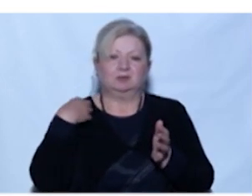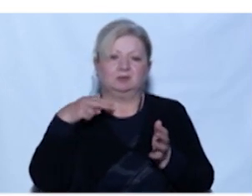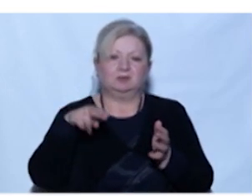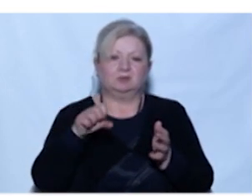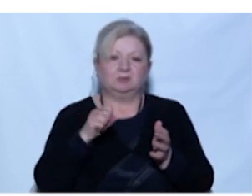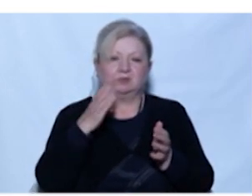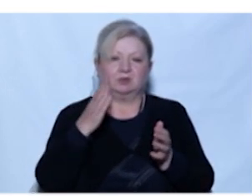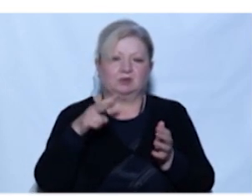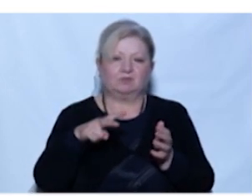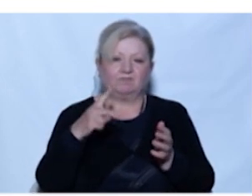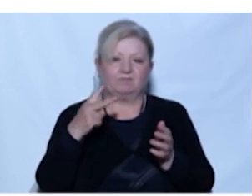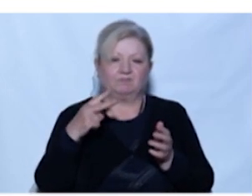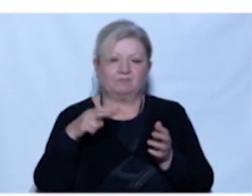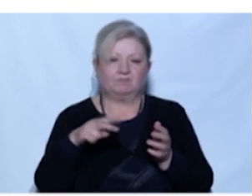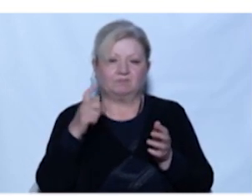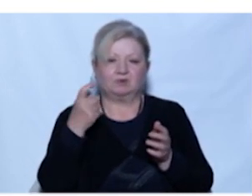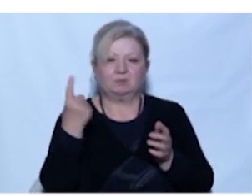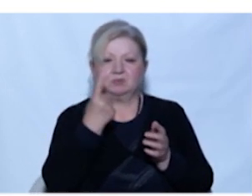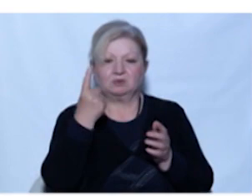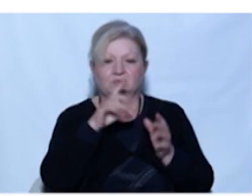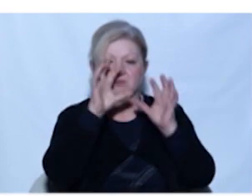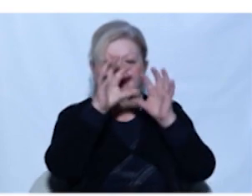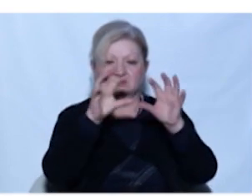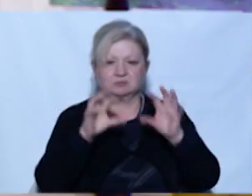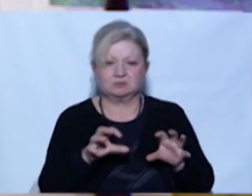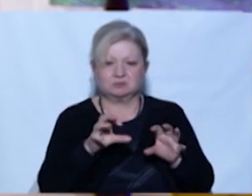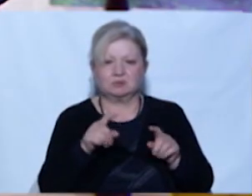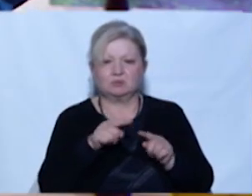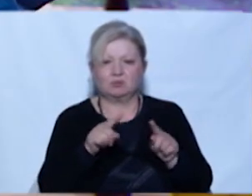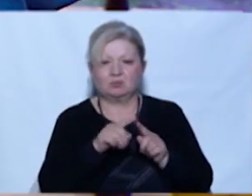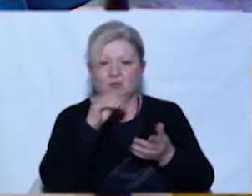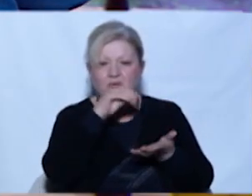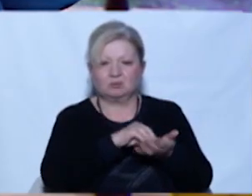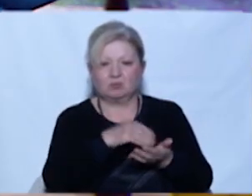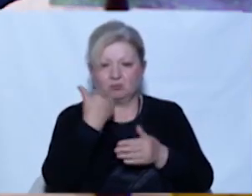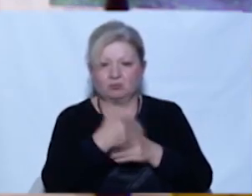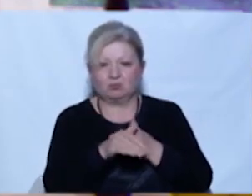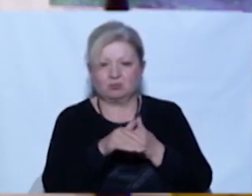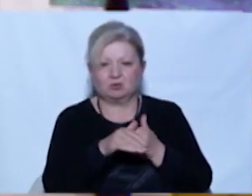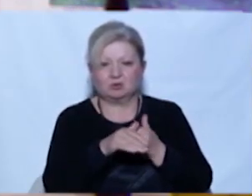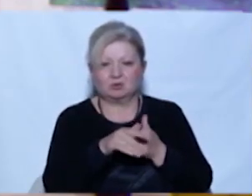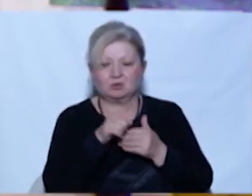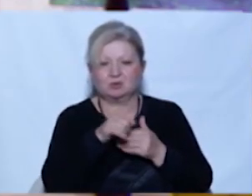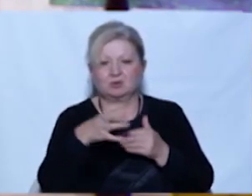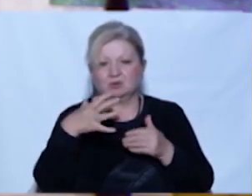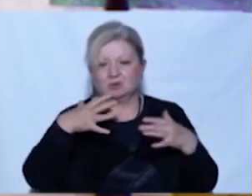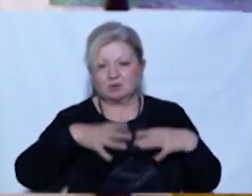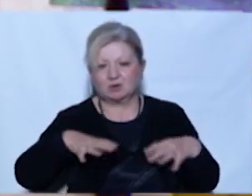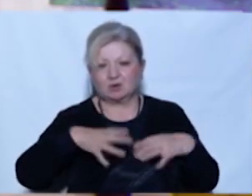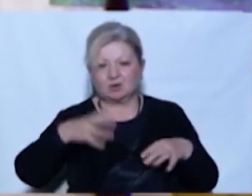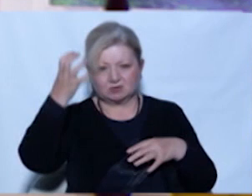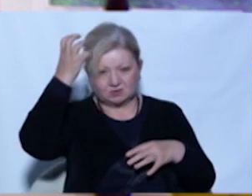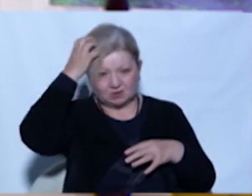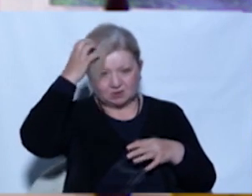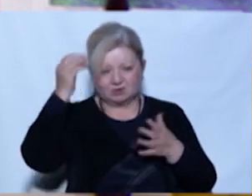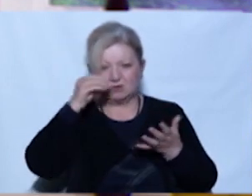პავლე პირველის მანიფესტი, რომელმაც უკვე ქართლკახეთის სამეფოს